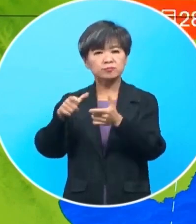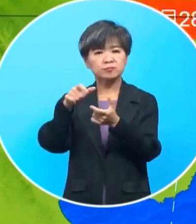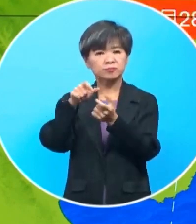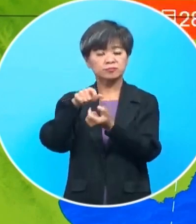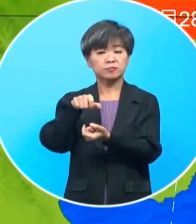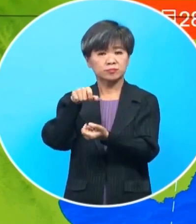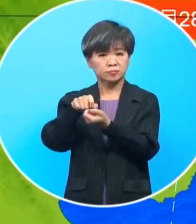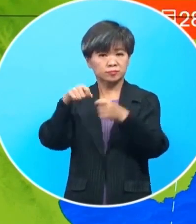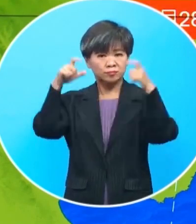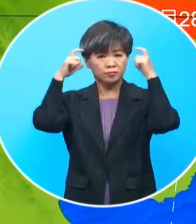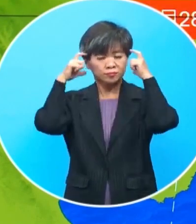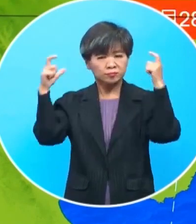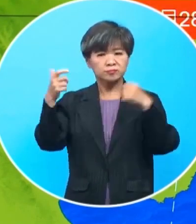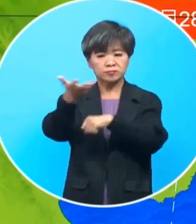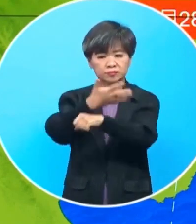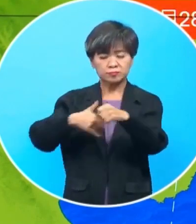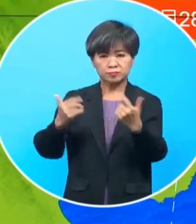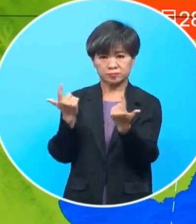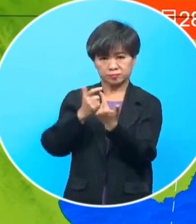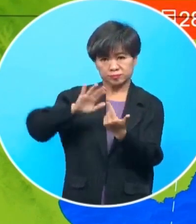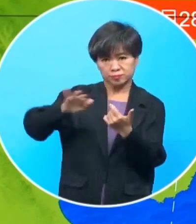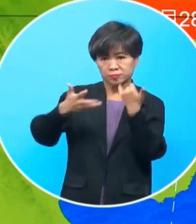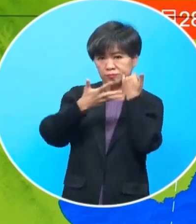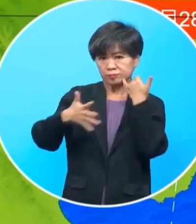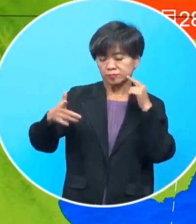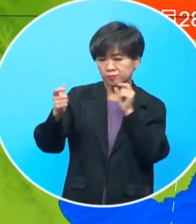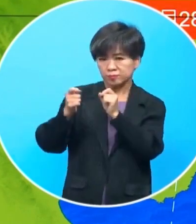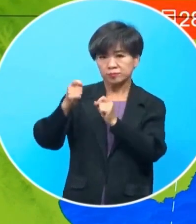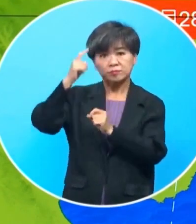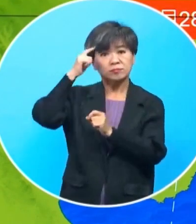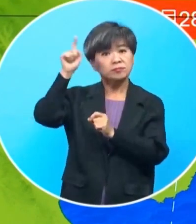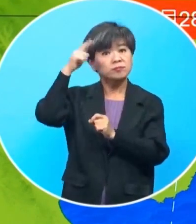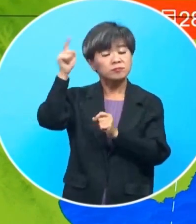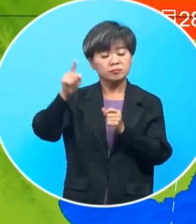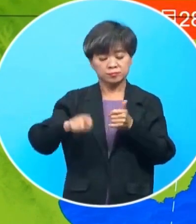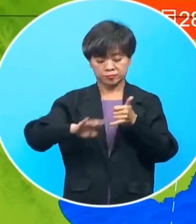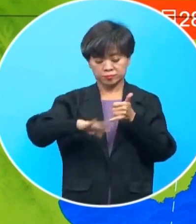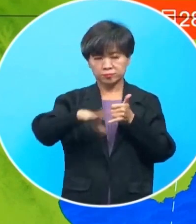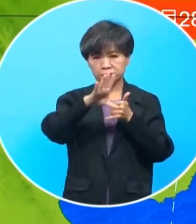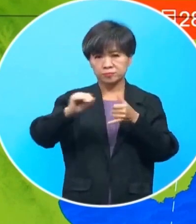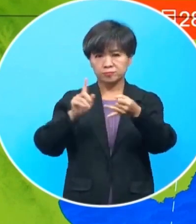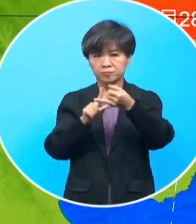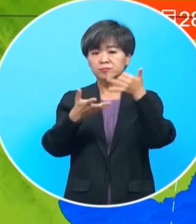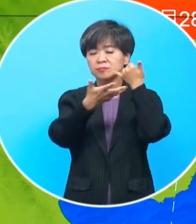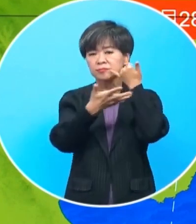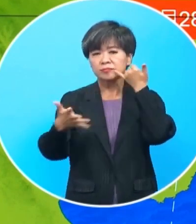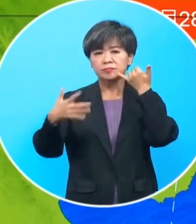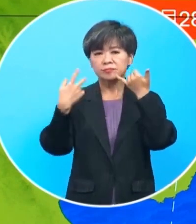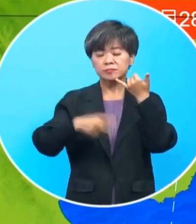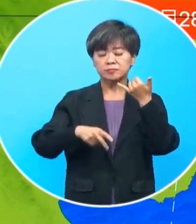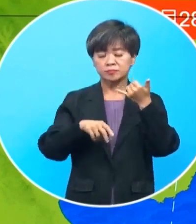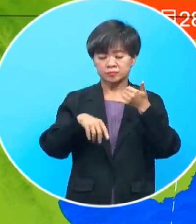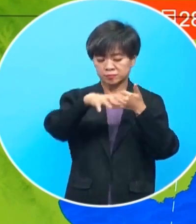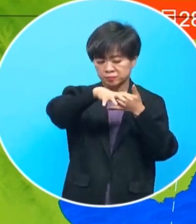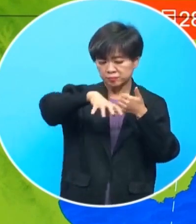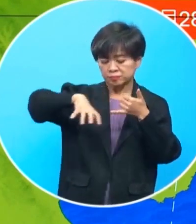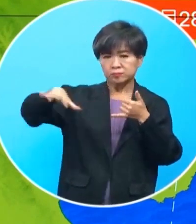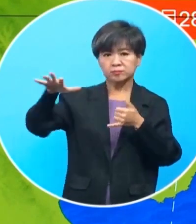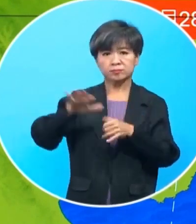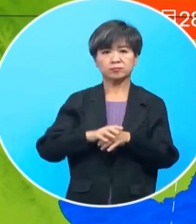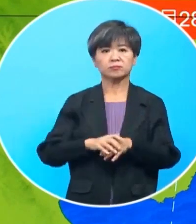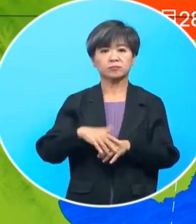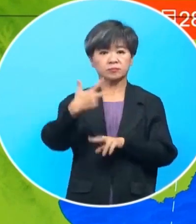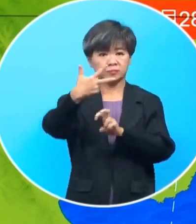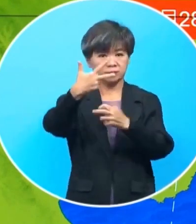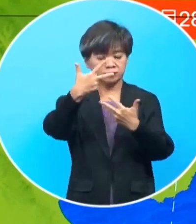方海面前进，在明天通过巴士海峡。27号再沿着台湾的西南部近海北上，28号进